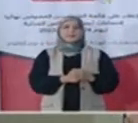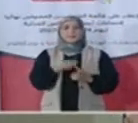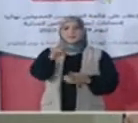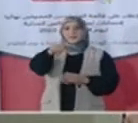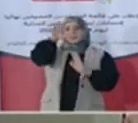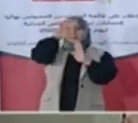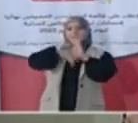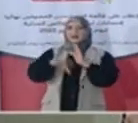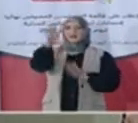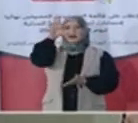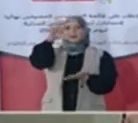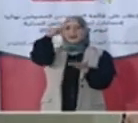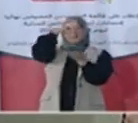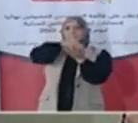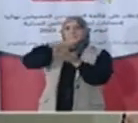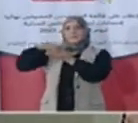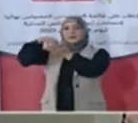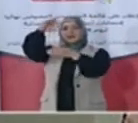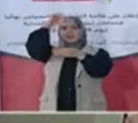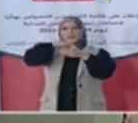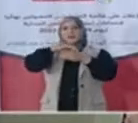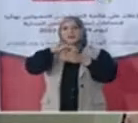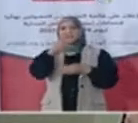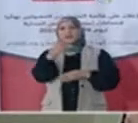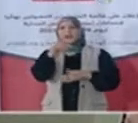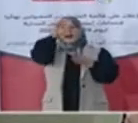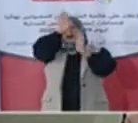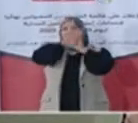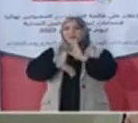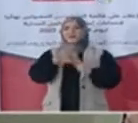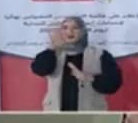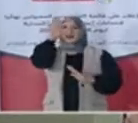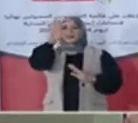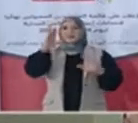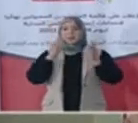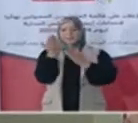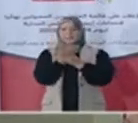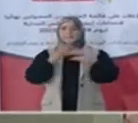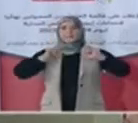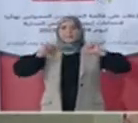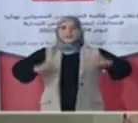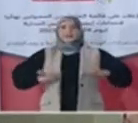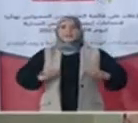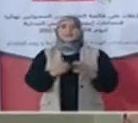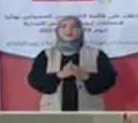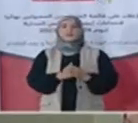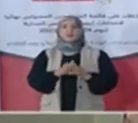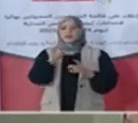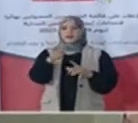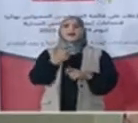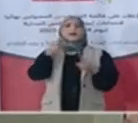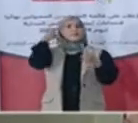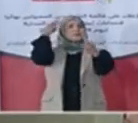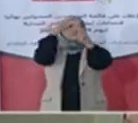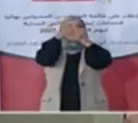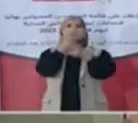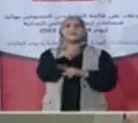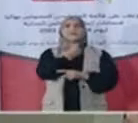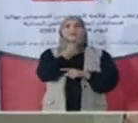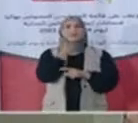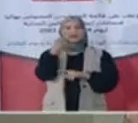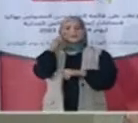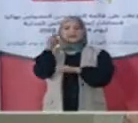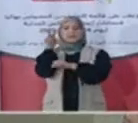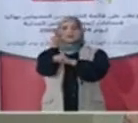فيها أقل من 5 مراكز اقتراع، يعني فيها أقل من 5 مدارس. هذا يراه مش سهل عملية